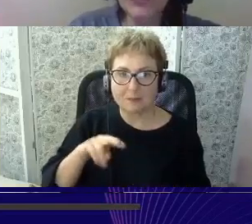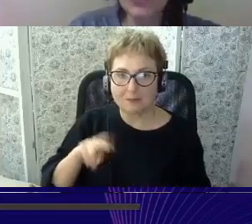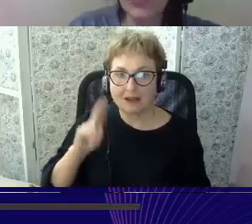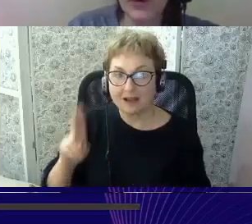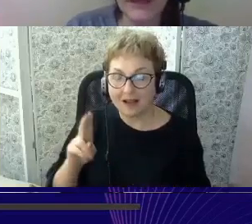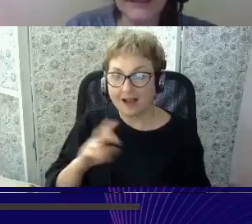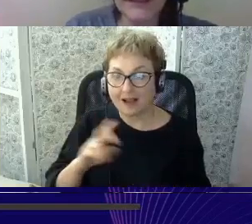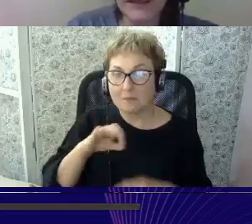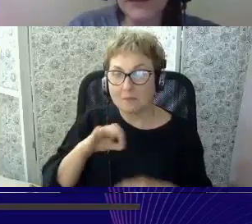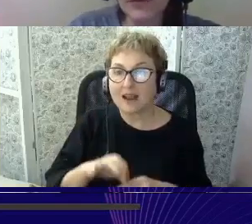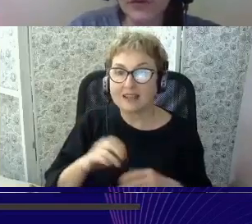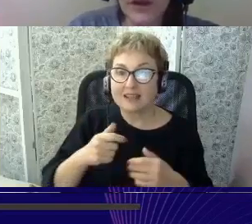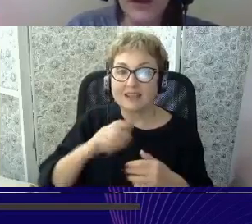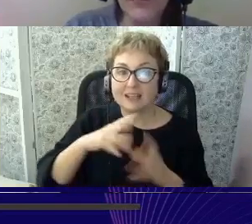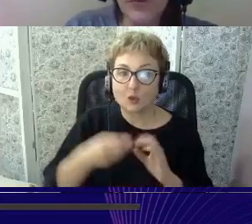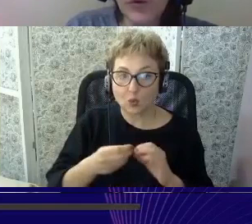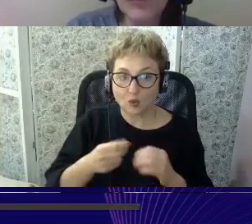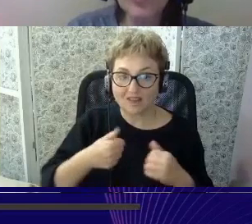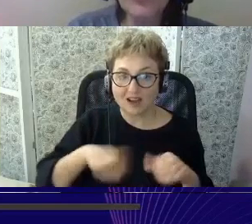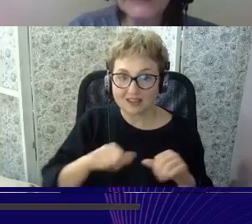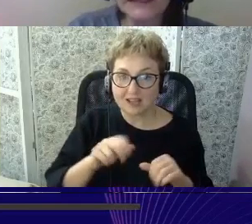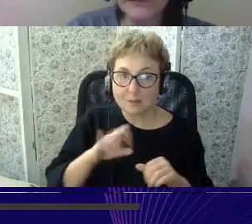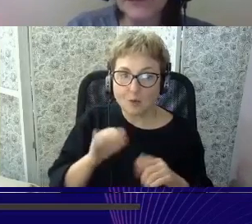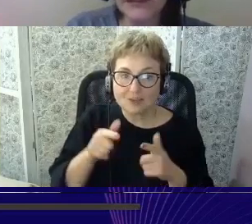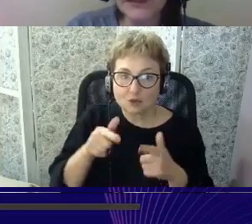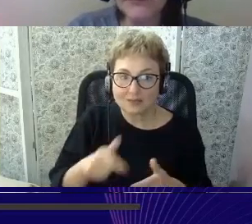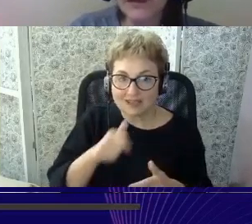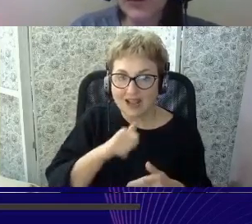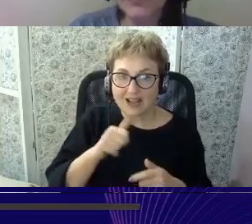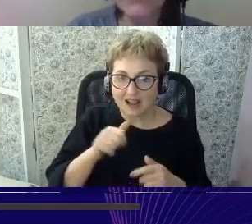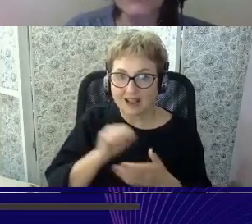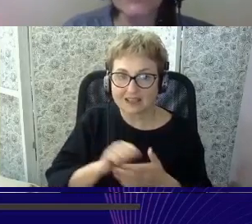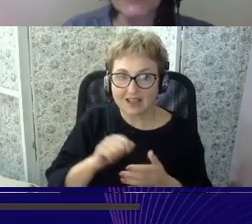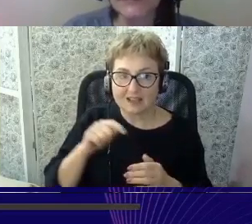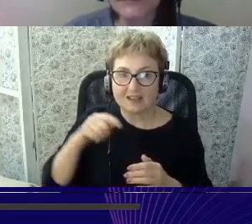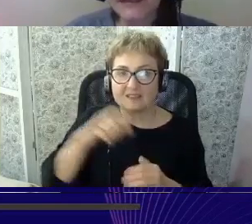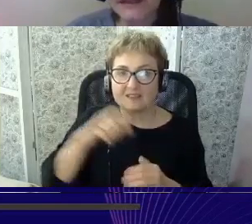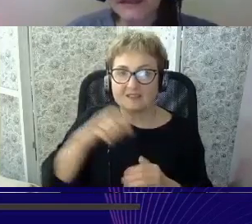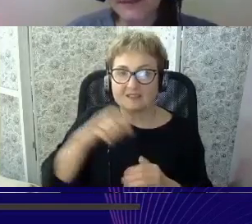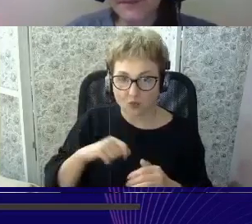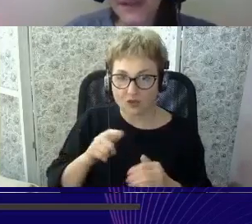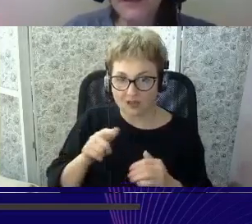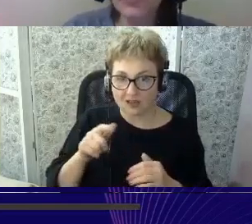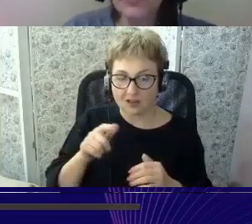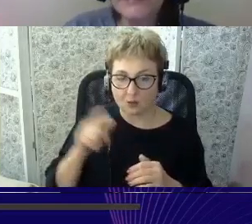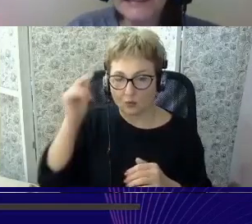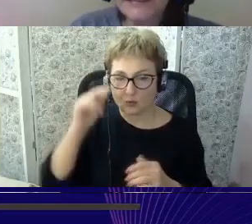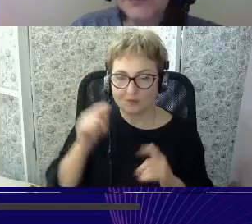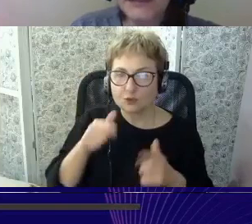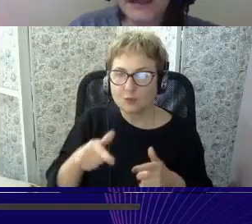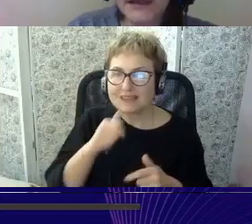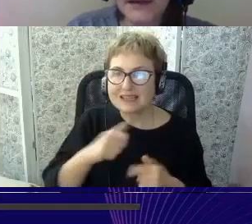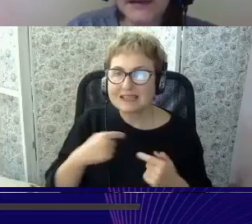пройти итоговую аттестацию по вступительным испытаниям в самой образовательной организации.